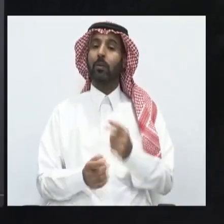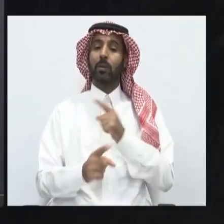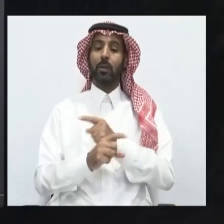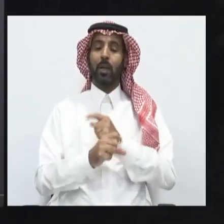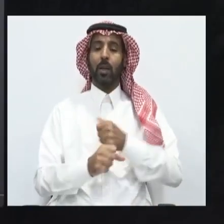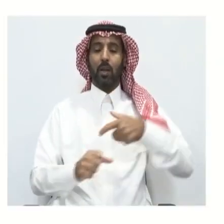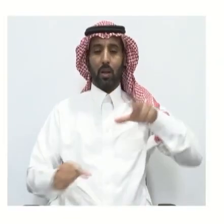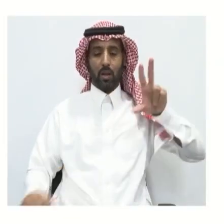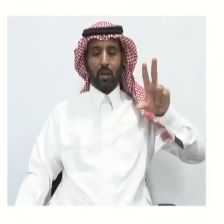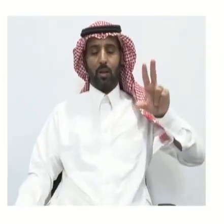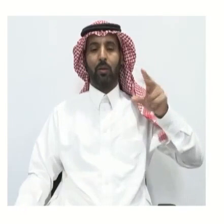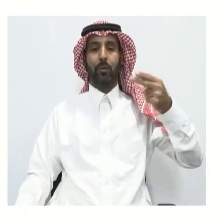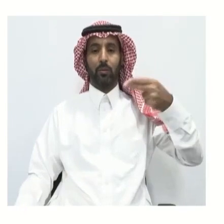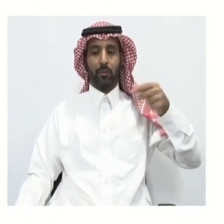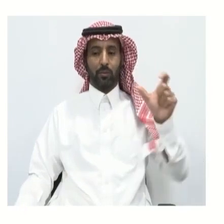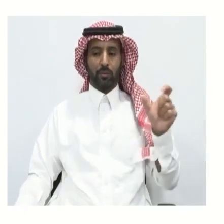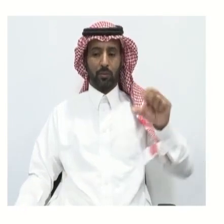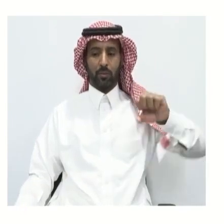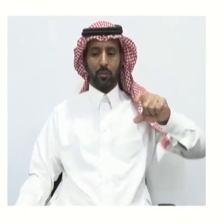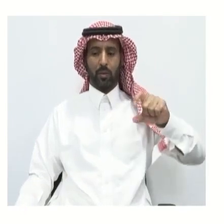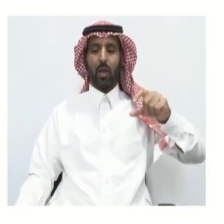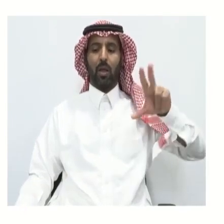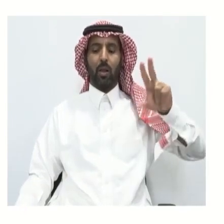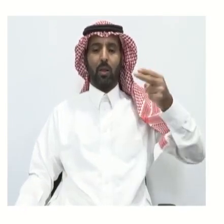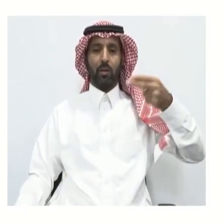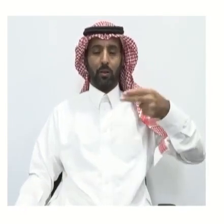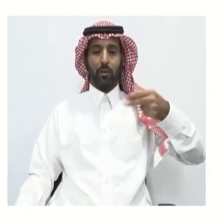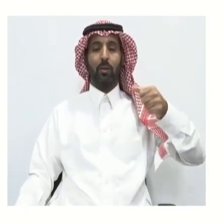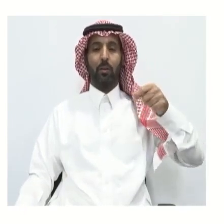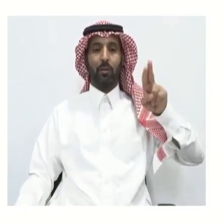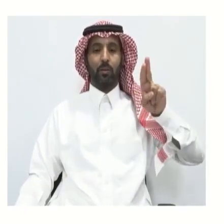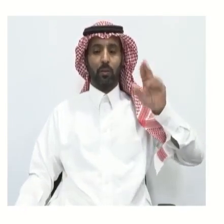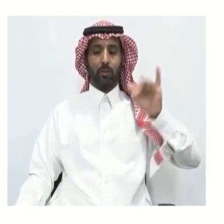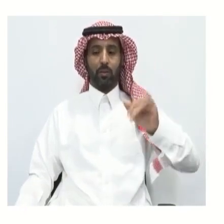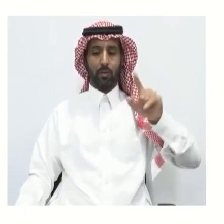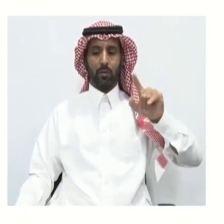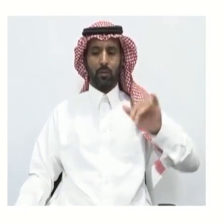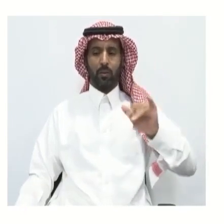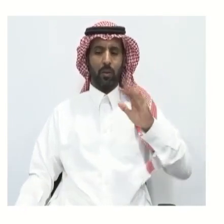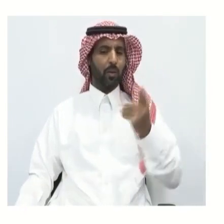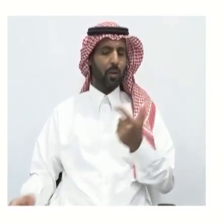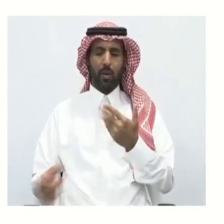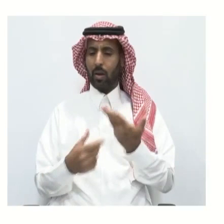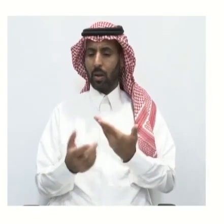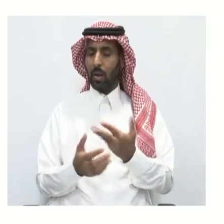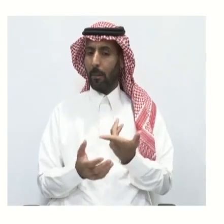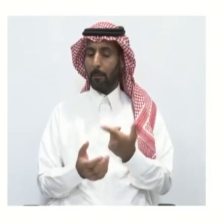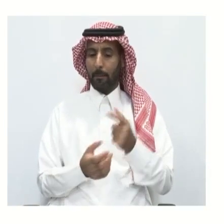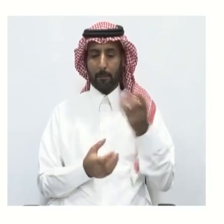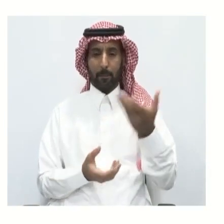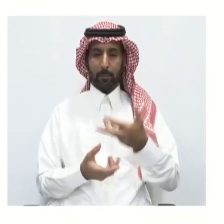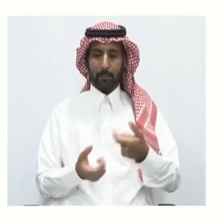العنود العتيبي نرحب باستاد لغه الاشاره صالح العوجان باذن الله اليوم تابع ما مقدار الماده الناتجه